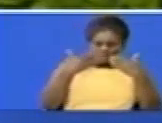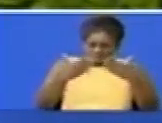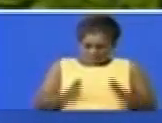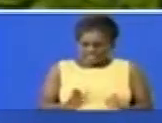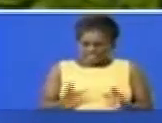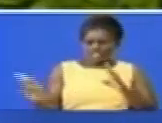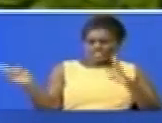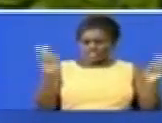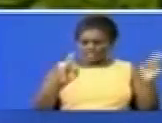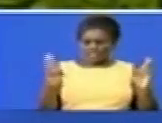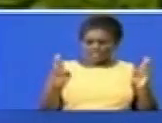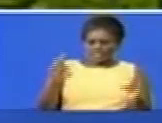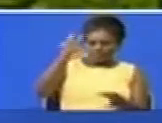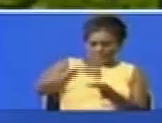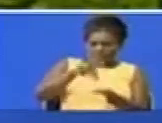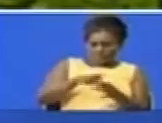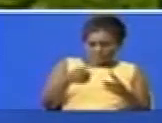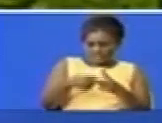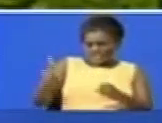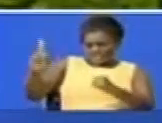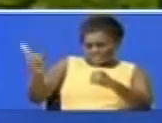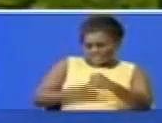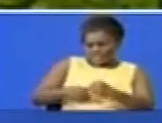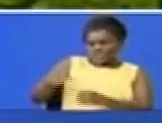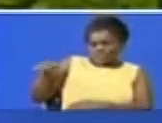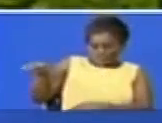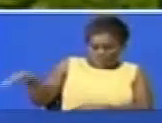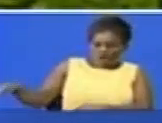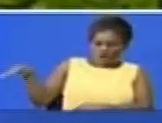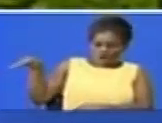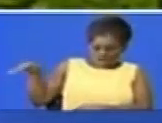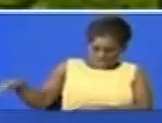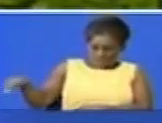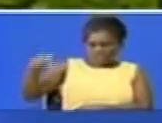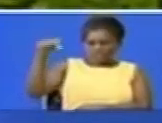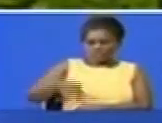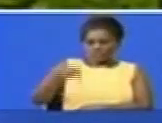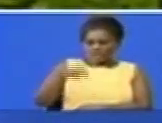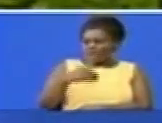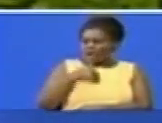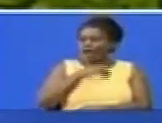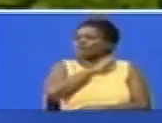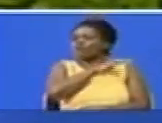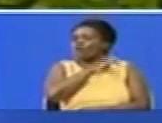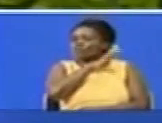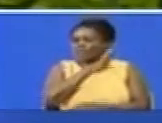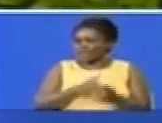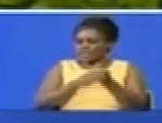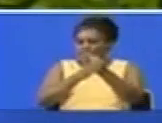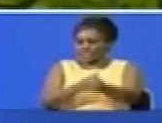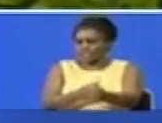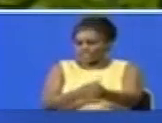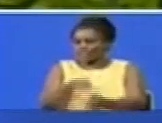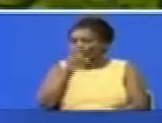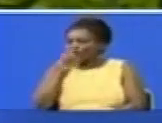kwa uchaguzi huu ambao utang'oa nanga mwendo wa mbili kesho asubuhi. Leo kumekuwepo tetesi kutoka viongozi wanaoegemea upande